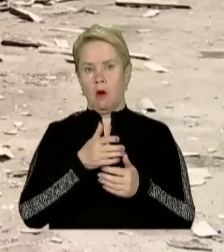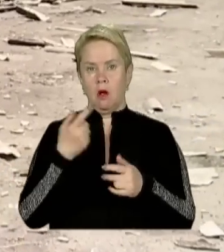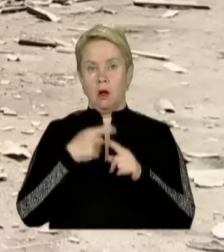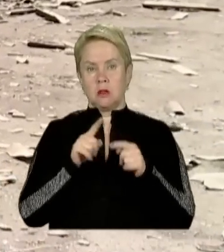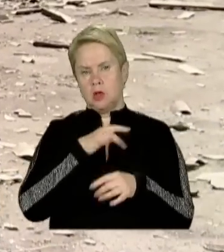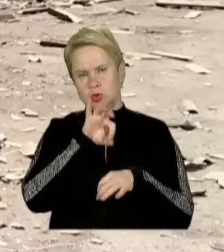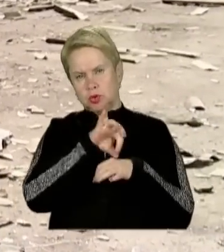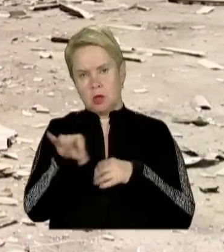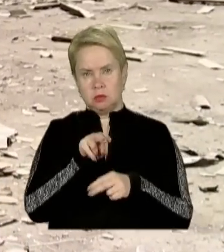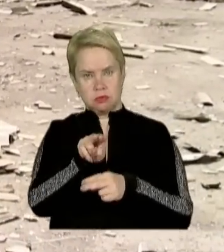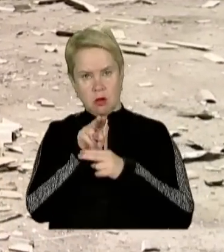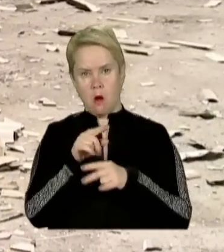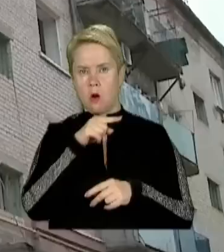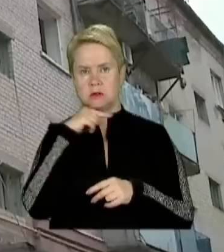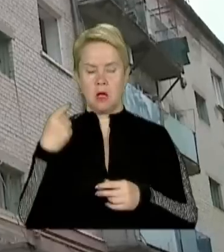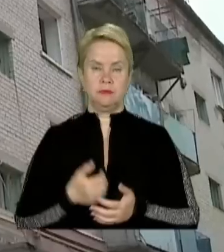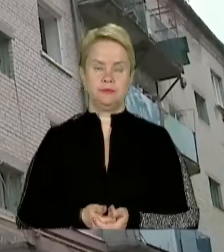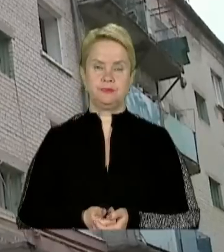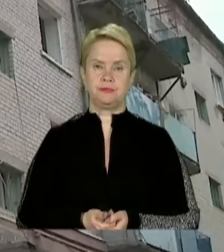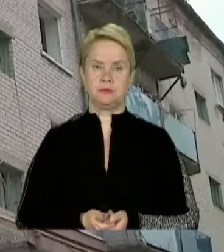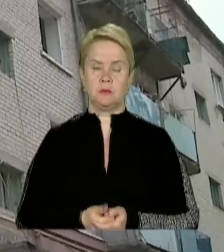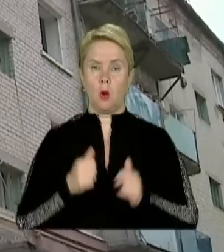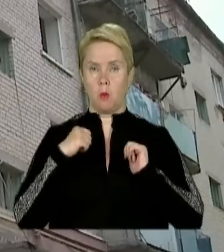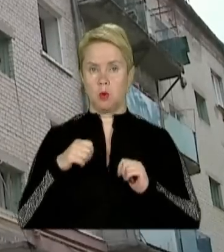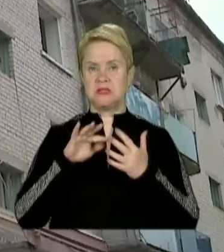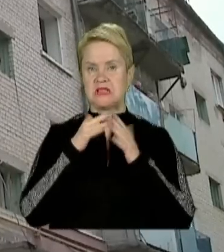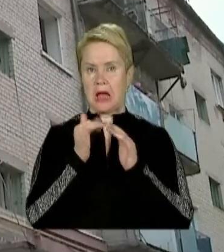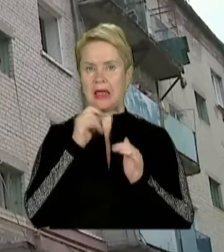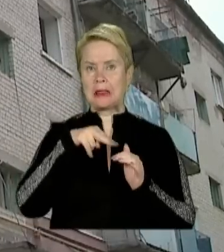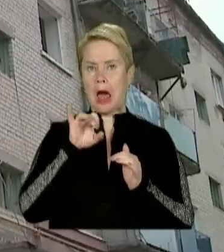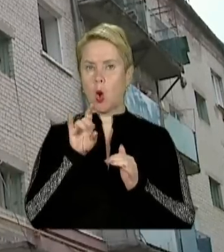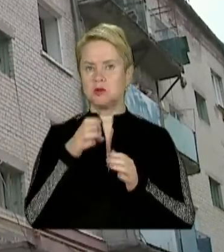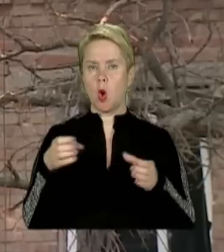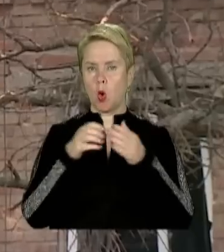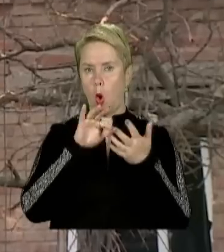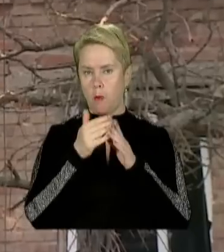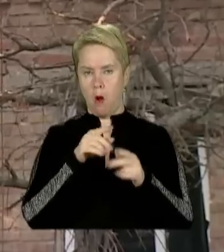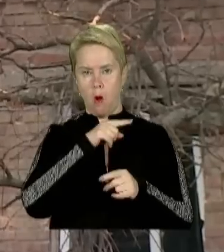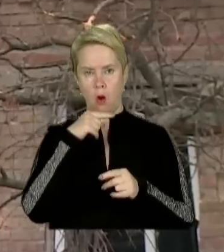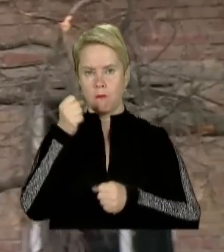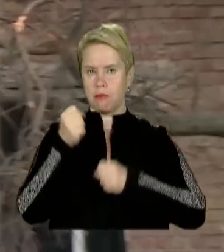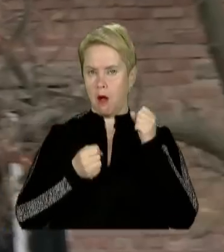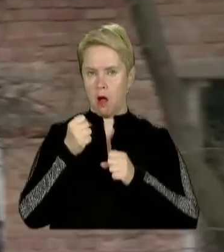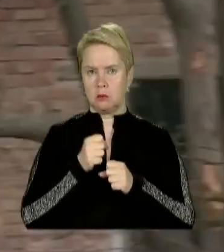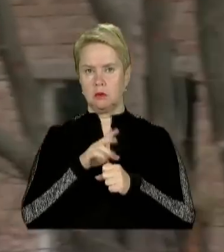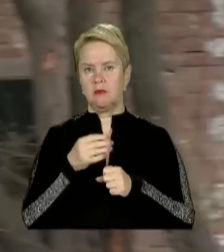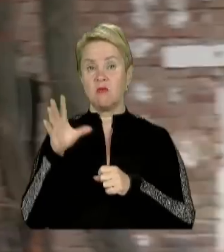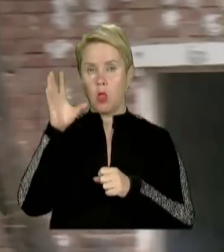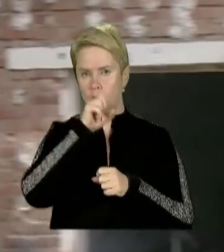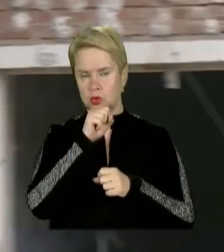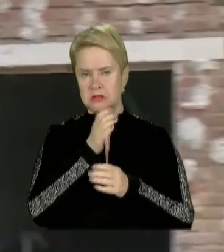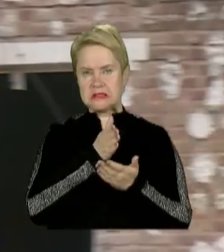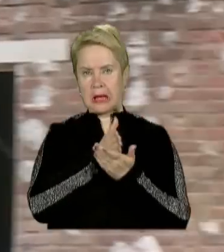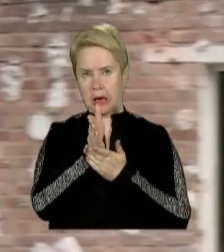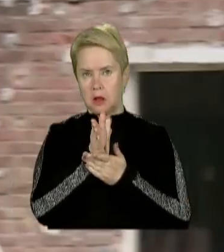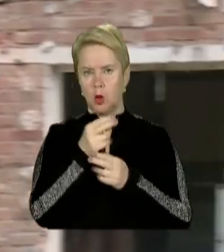з найжорсткіших атак росіян. По мирному селищу Іларіонівської громади окупанти вгатили підступно вночі,